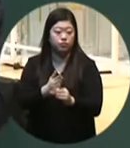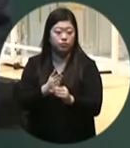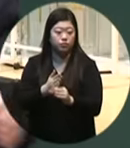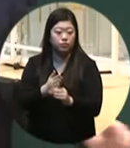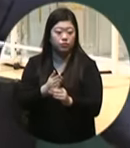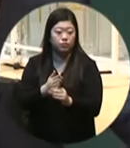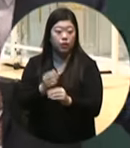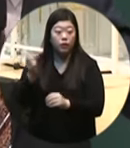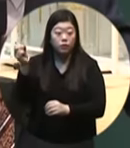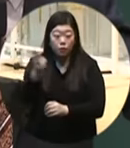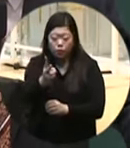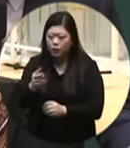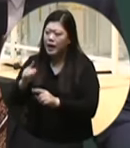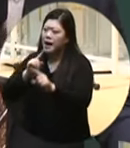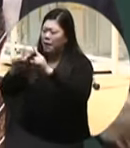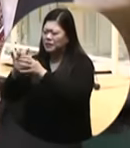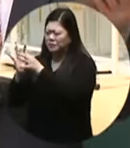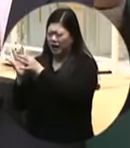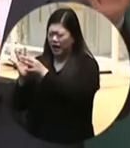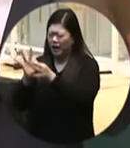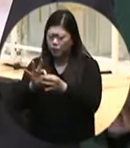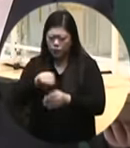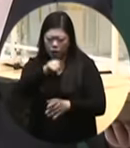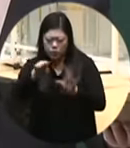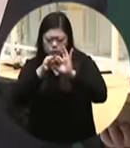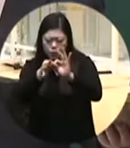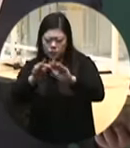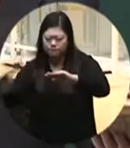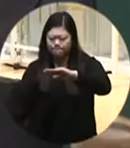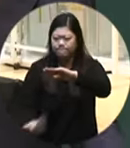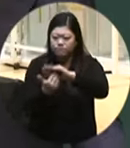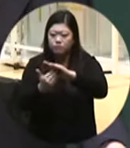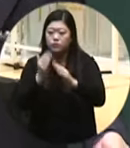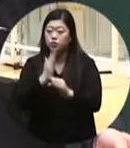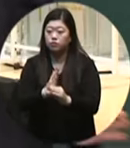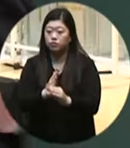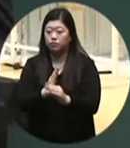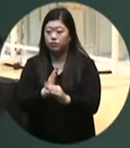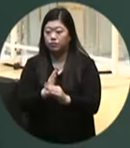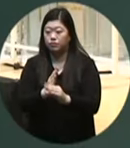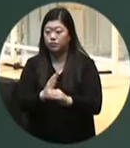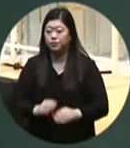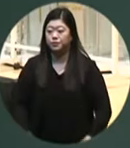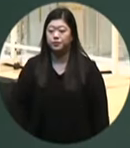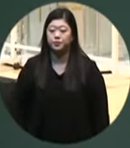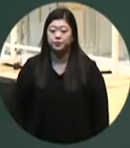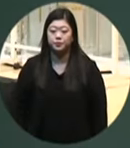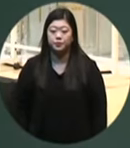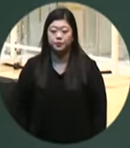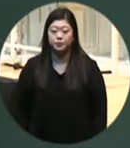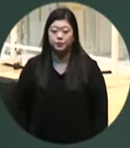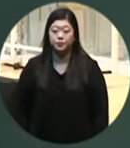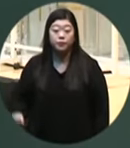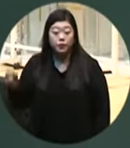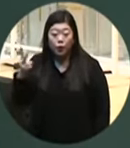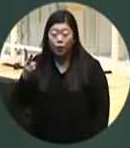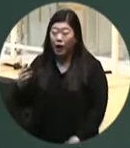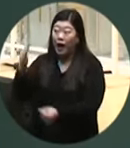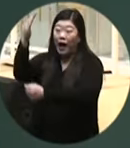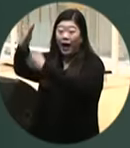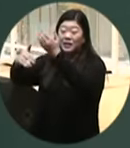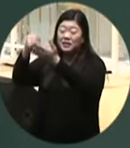하나님은 지금도 이 말씀을 성취시키고 계십니다. And even now God is bringing to fulfillment his word. 하나님은 지금도 눈에 보이지